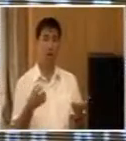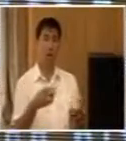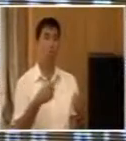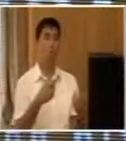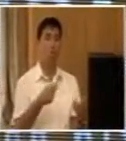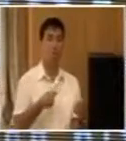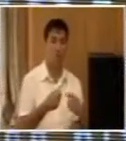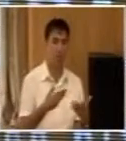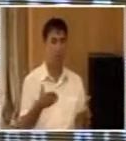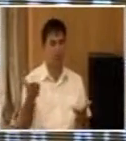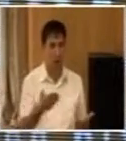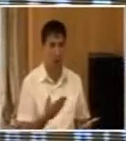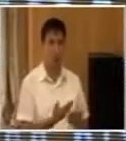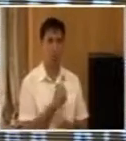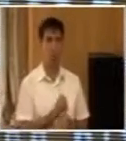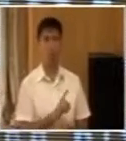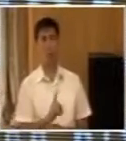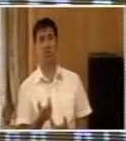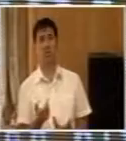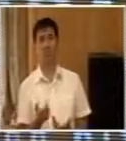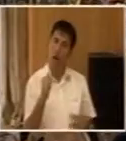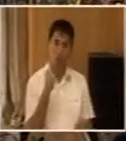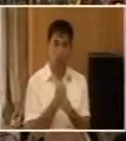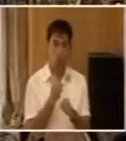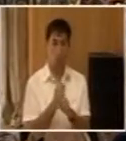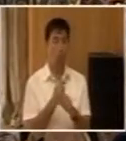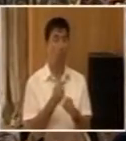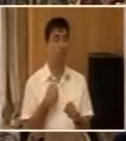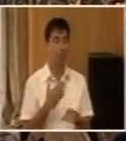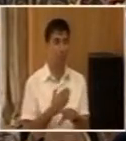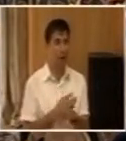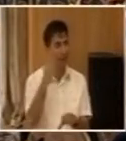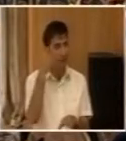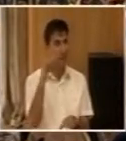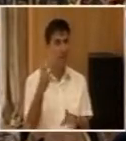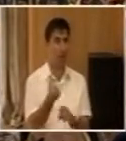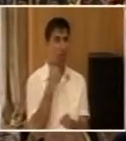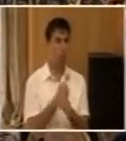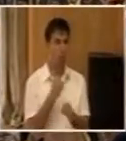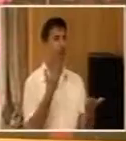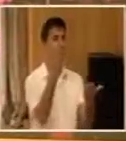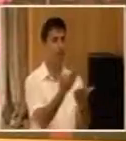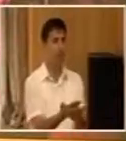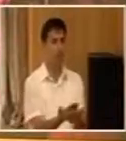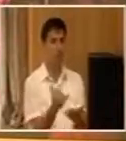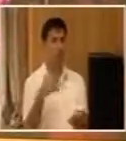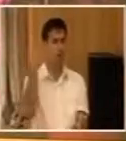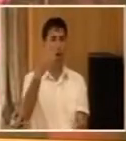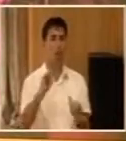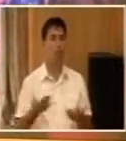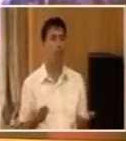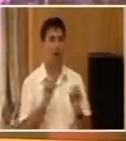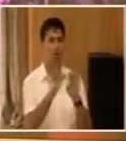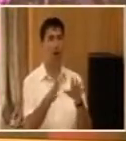shumë sipas Ramës do të mjaftonte për të paguar pensionet për 2 vite të tjera për ata që e meritojnë. Këtë shifra kryeministri Rama i deklaroi